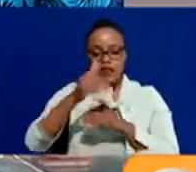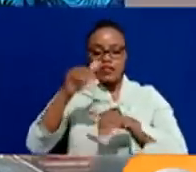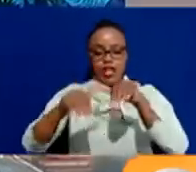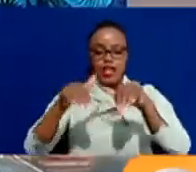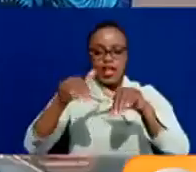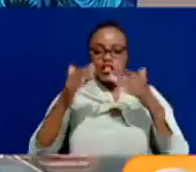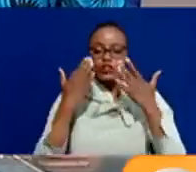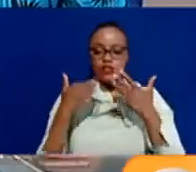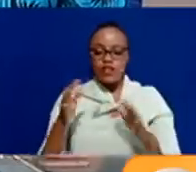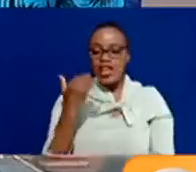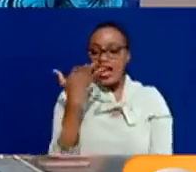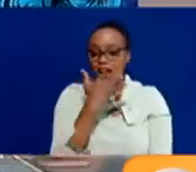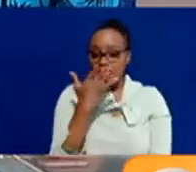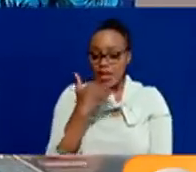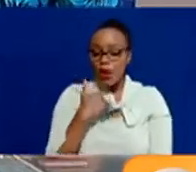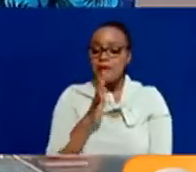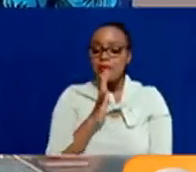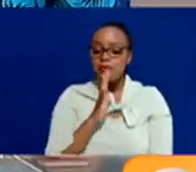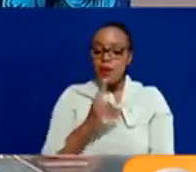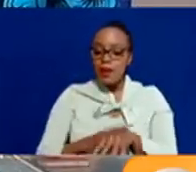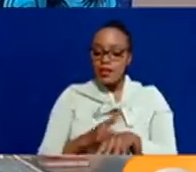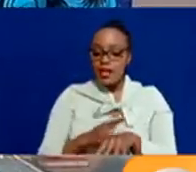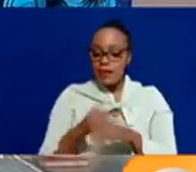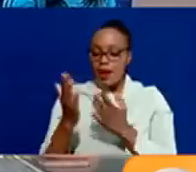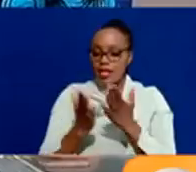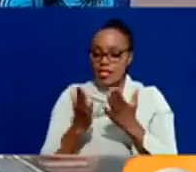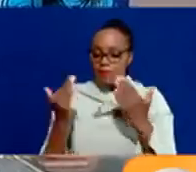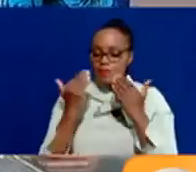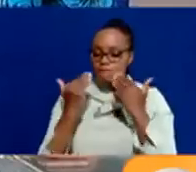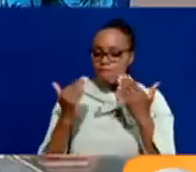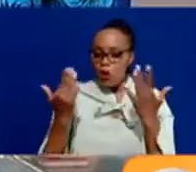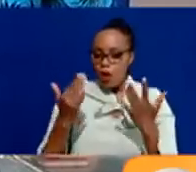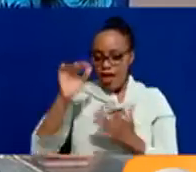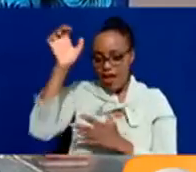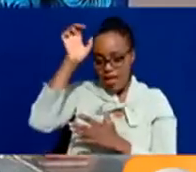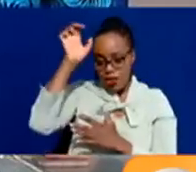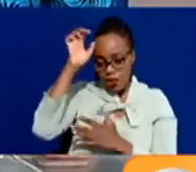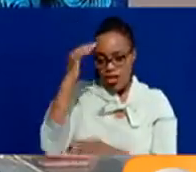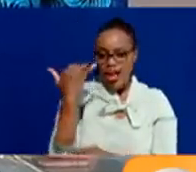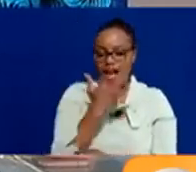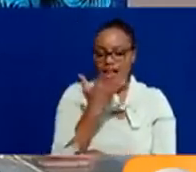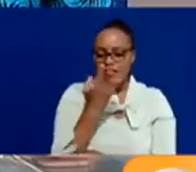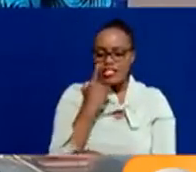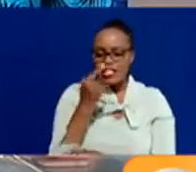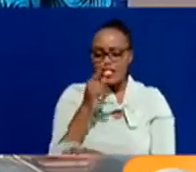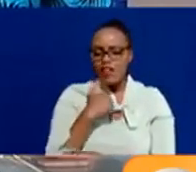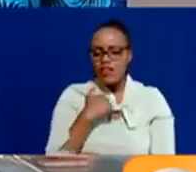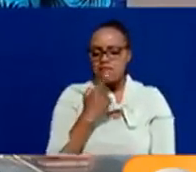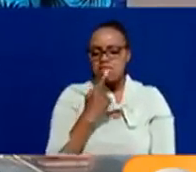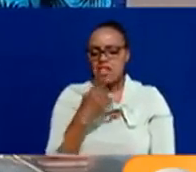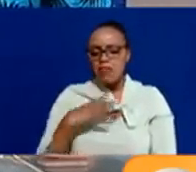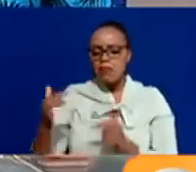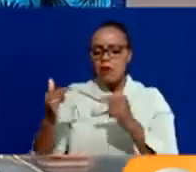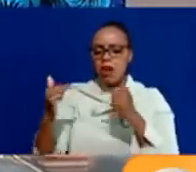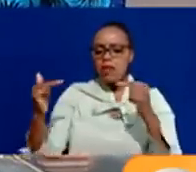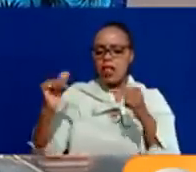mkuu kukamilika. Naam, Gachagua aliyekuwa akizungumza wakati wa ibada ya shukrani mjini Eldoret. Gachagua hata hivyo ameonekana kuwakosoa wapinzani